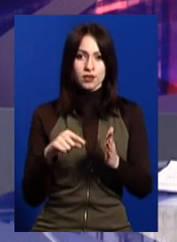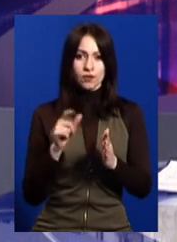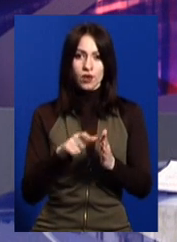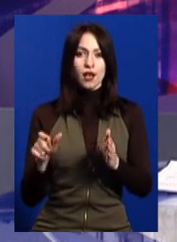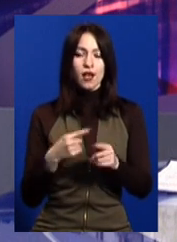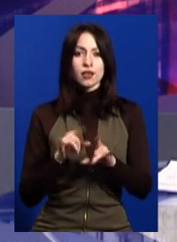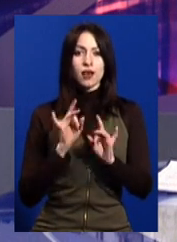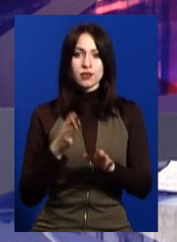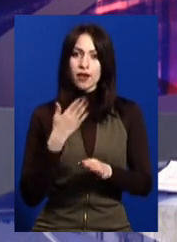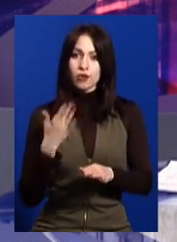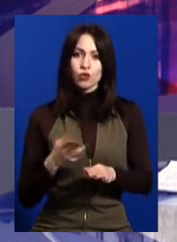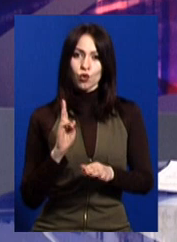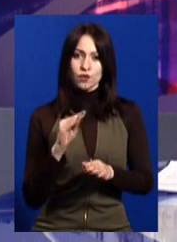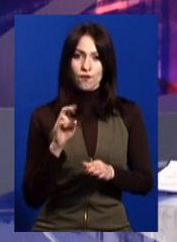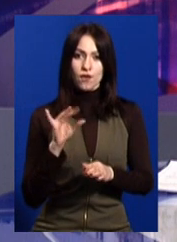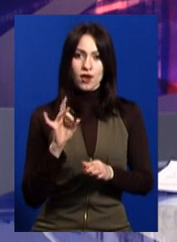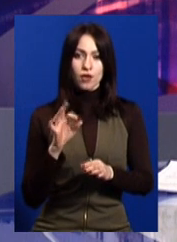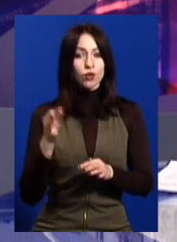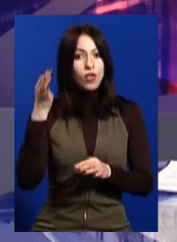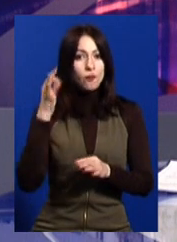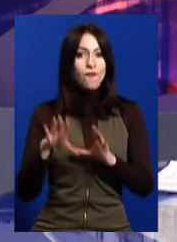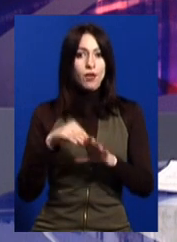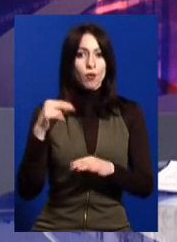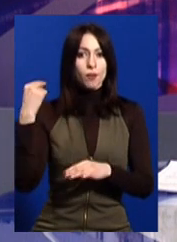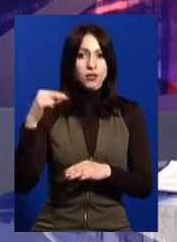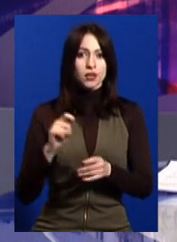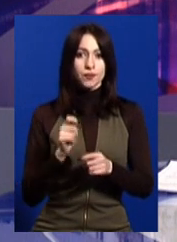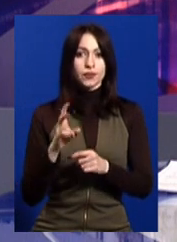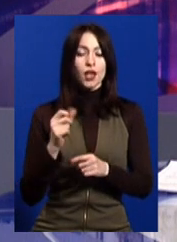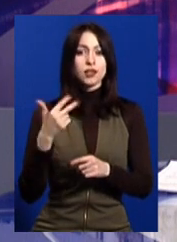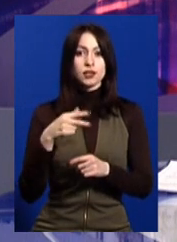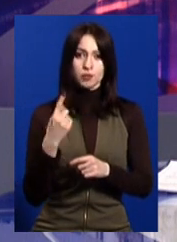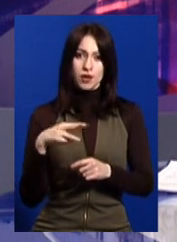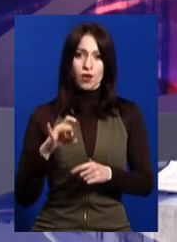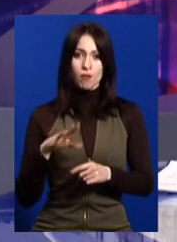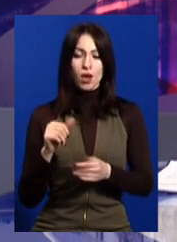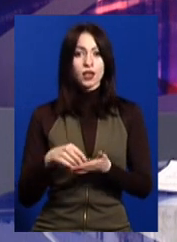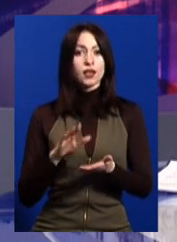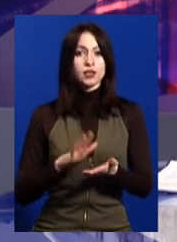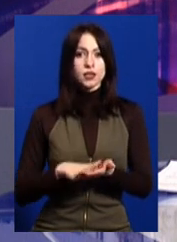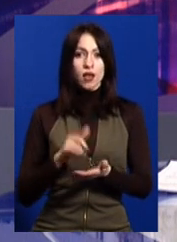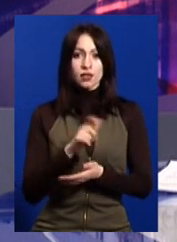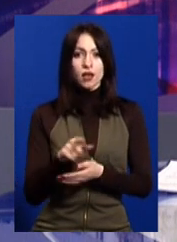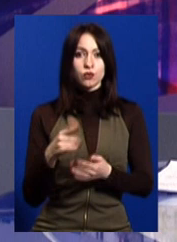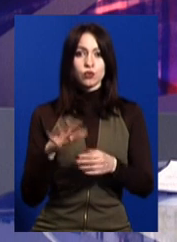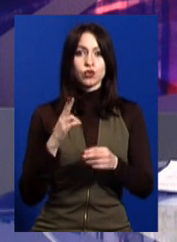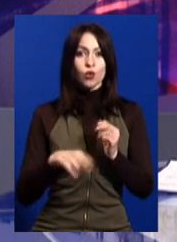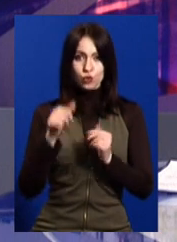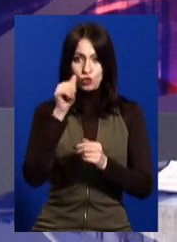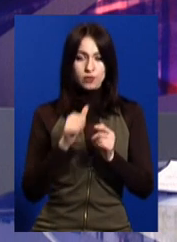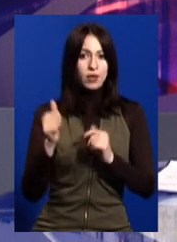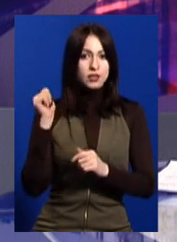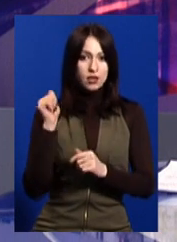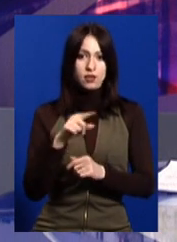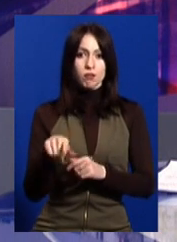Центру виборчкому Костянтин Хвіренко. Нагадаємо, вибори президента призначені на 31 березня. Реєстрація кандидатів завершилась місяць тому.